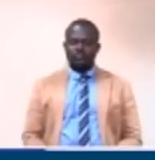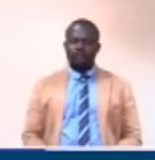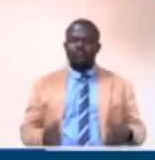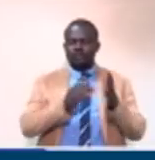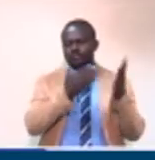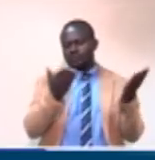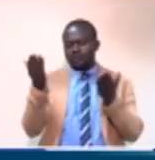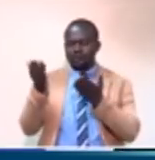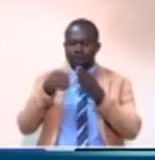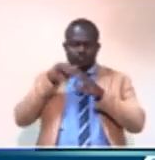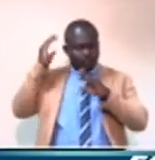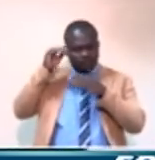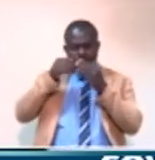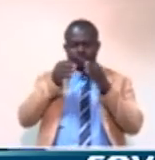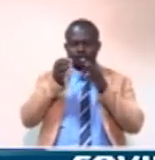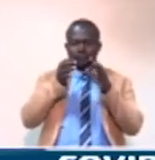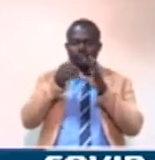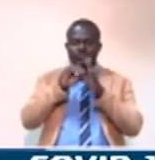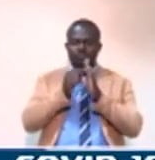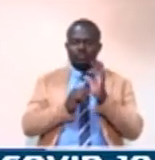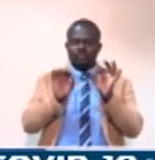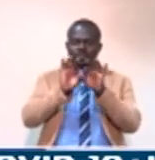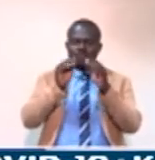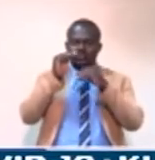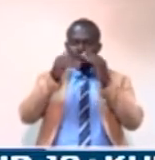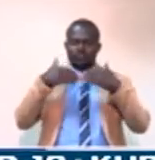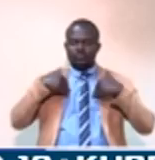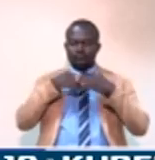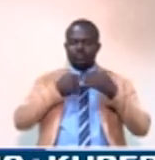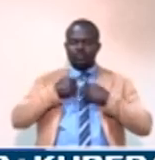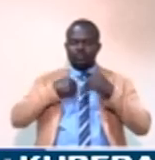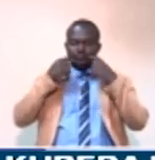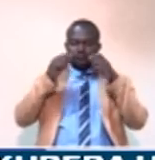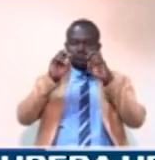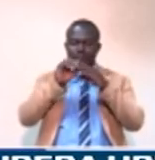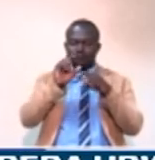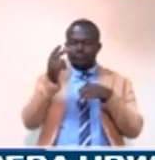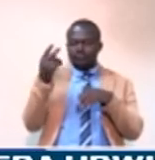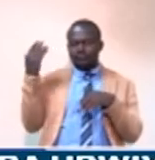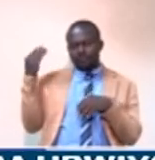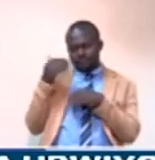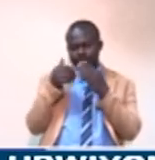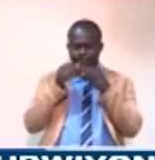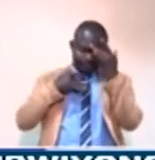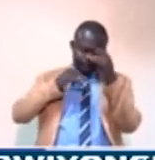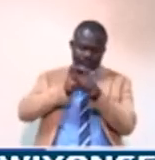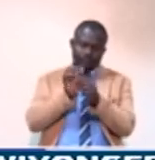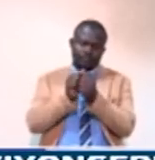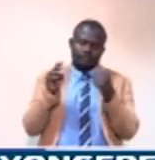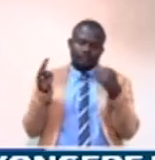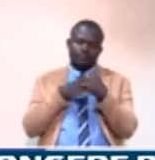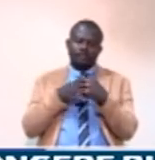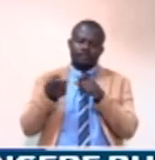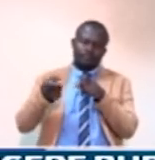Reka twongere tubahe ikaze. Nari mbikomeje mu ngingo z'ingenzi. Inzego z'ubuzima mu Rwanda ziratangaza ko mu byumweru bibiri bishize abandura